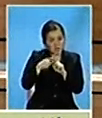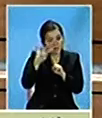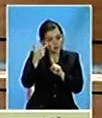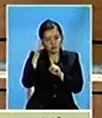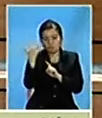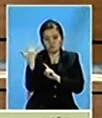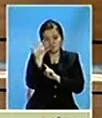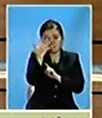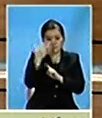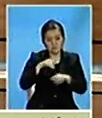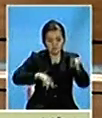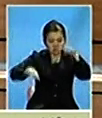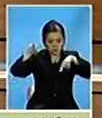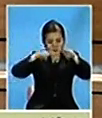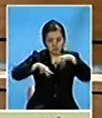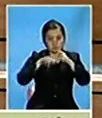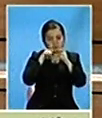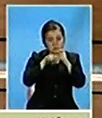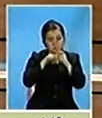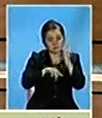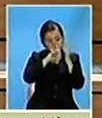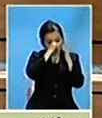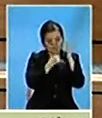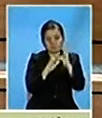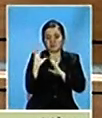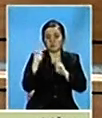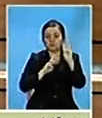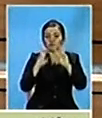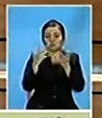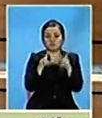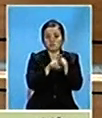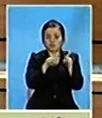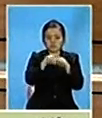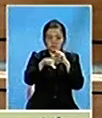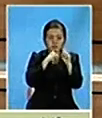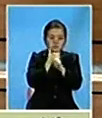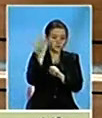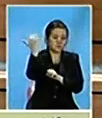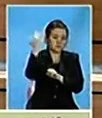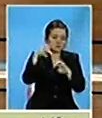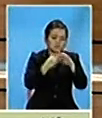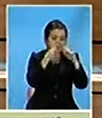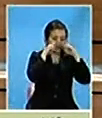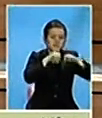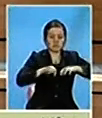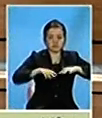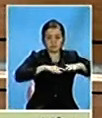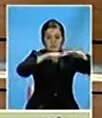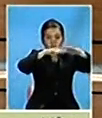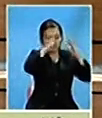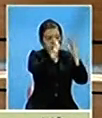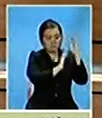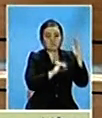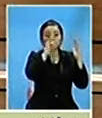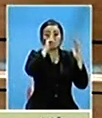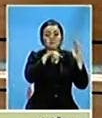คจังหวัดอำเภอบริหารนั้นปัญหาเกิดขึ้นอย่างมากมายเหมือนปีที่แล้วเกิดมหาอุทกภัยน้ำท่วมทั้งประเทศ